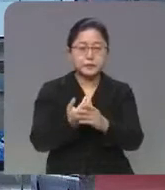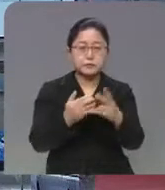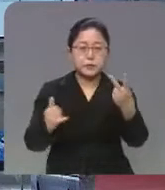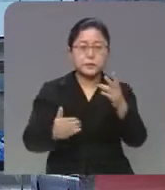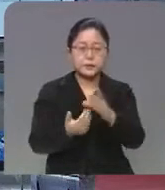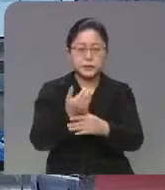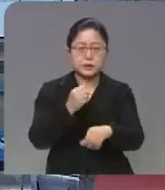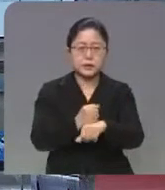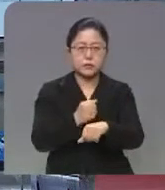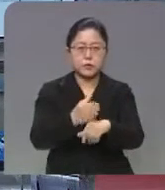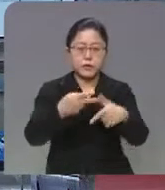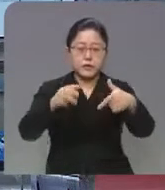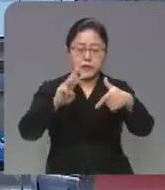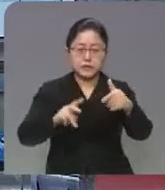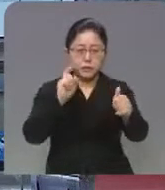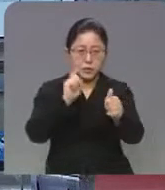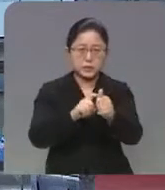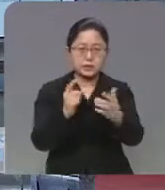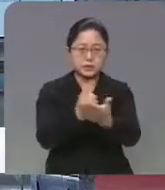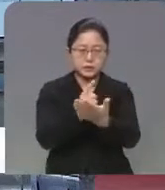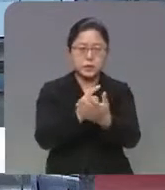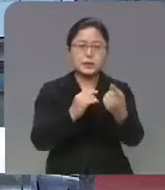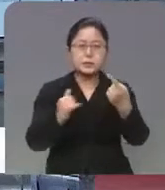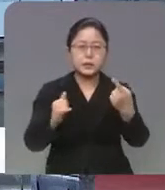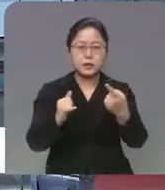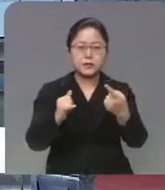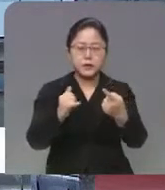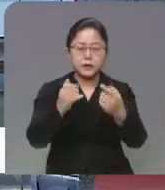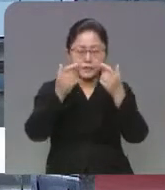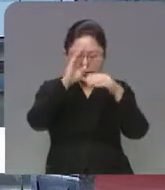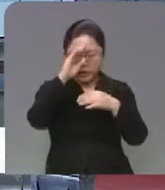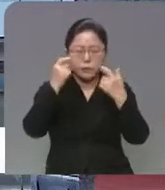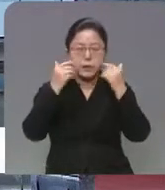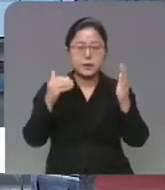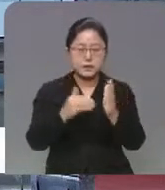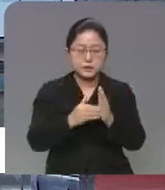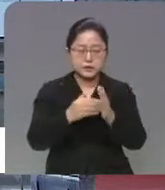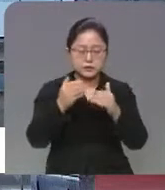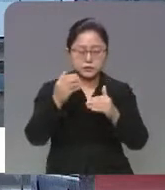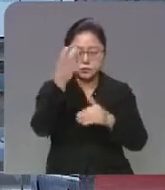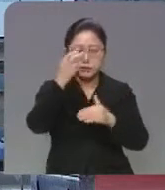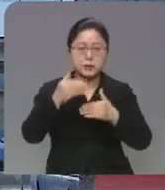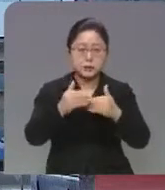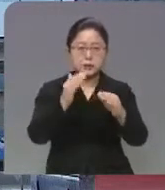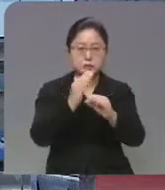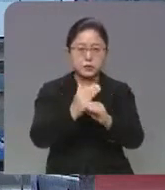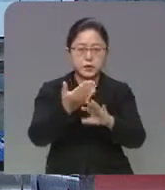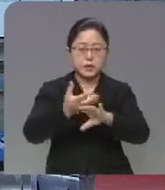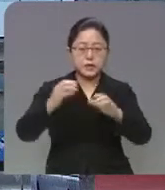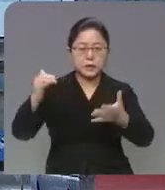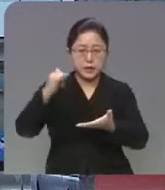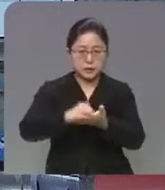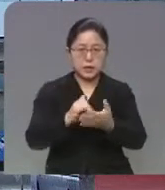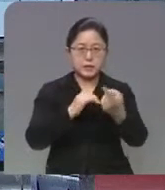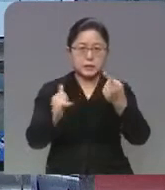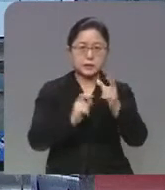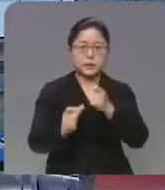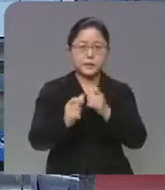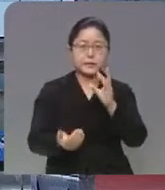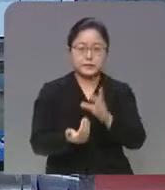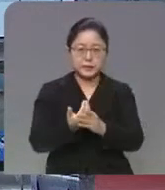이 밖에 인천 확진자와 접촉한 한 명이 양성 판정을 받아 현재 조사가 진행 중이고 해외 유입 사례도 한 명